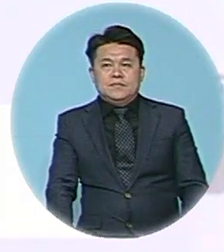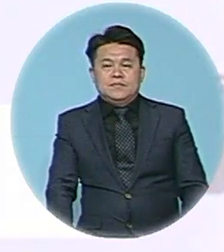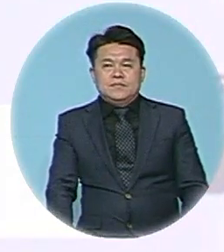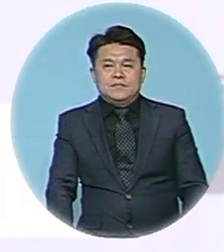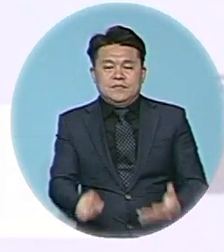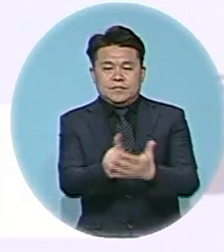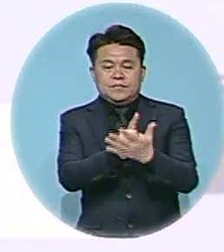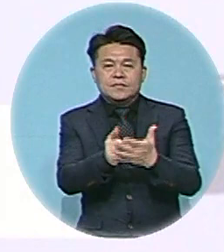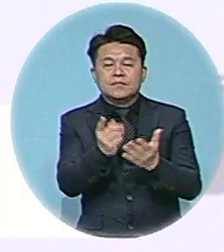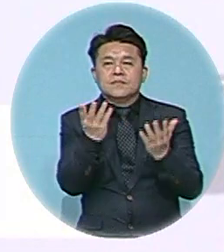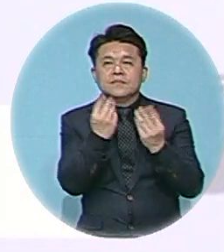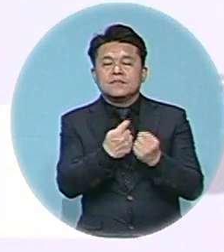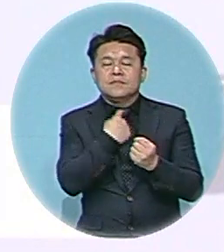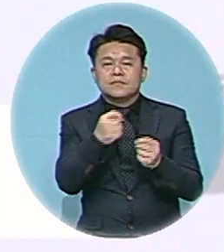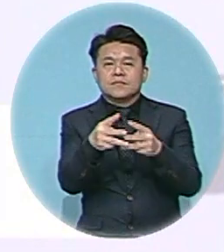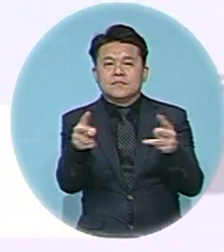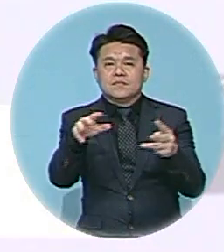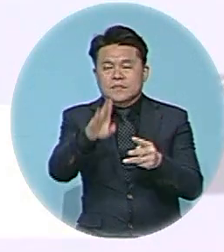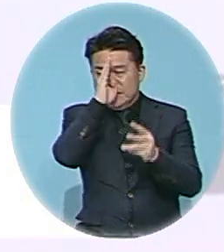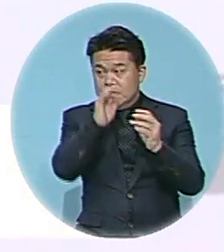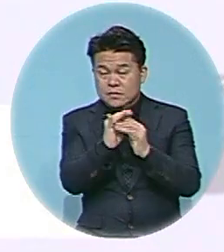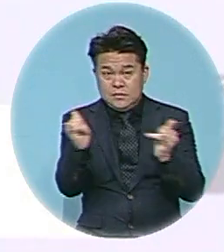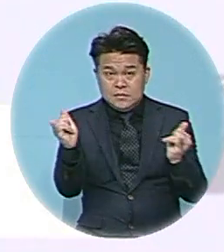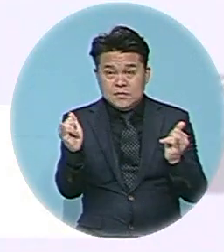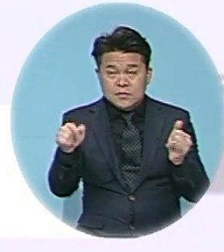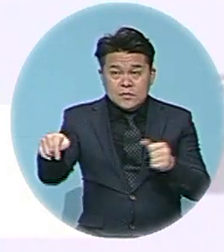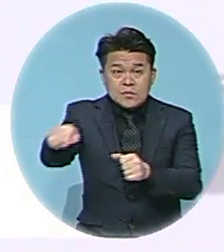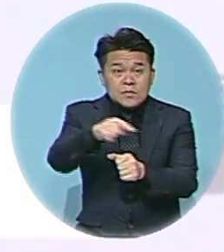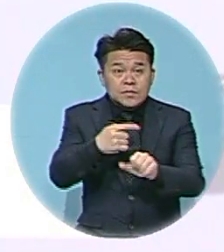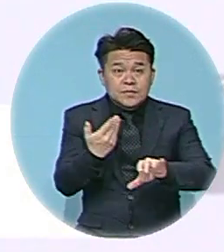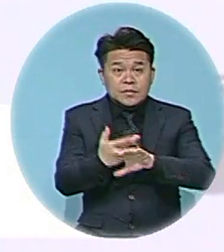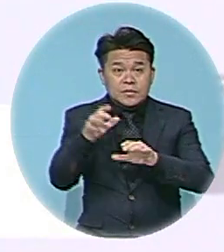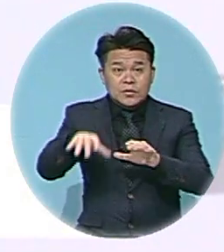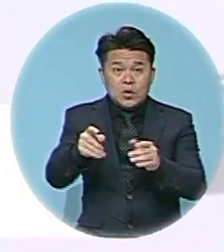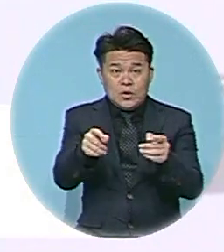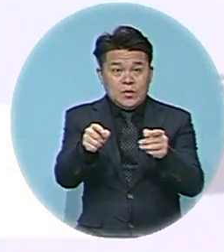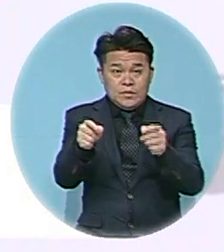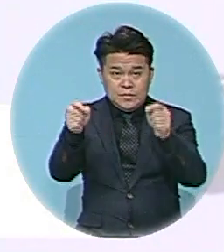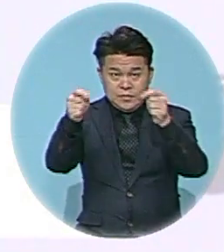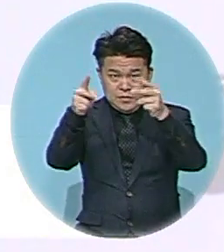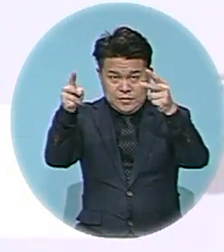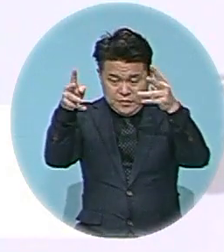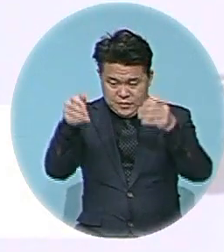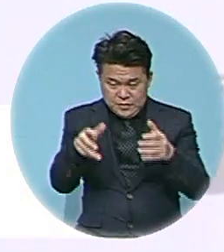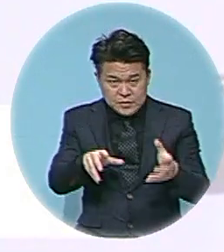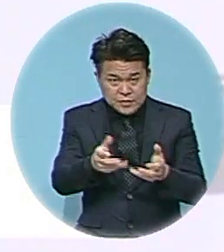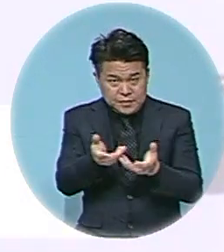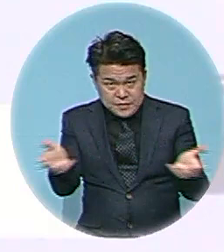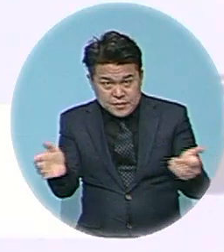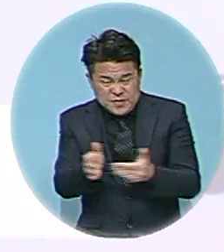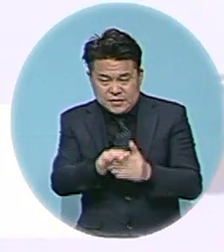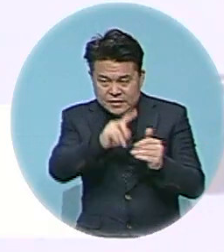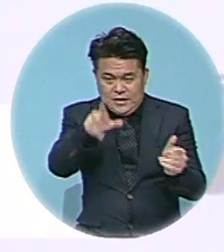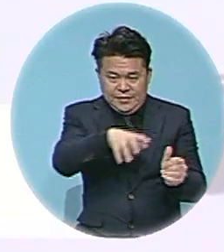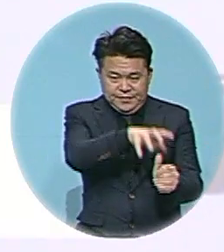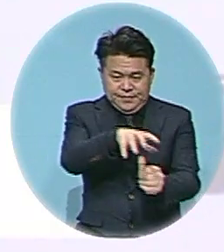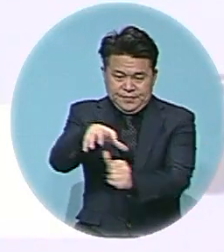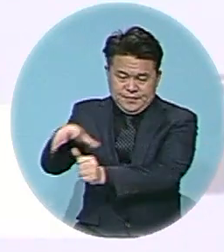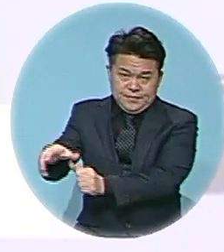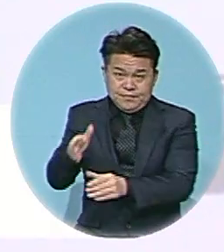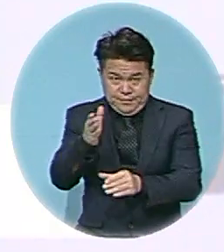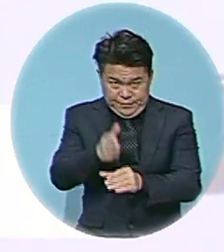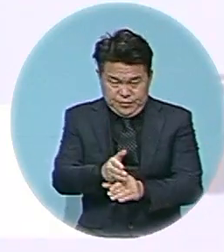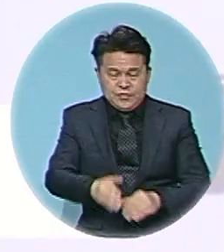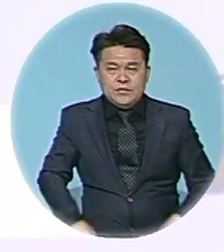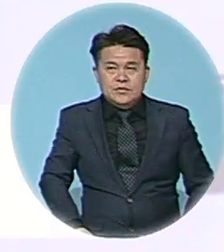접촉이 많았던 3층에 있던 환자들은 다른 층으로 옮겨져 현재 병원에서 전원 격리